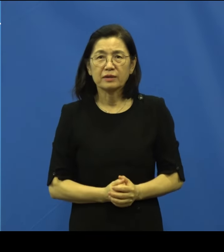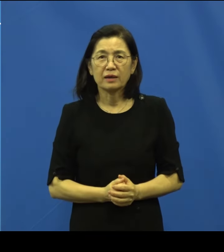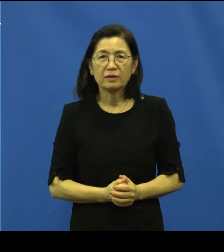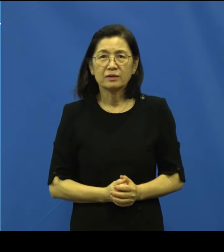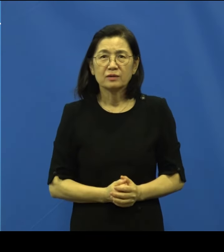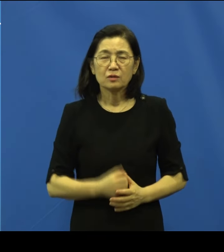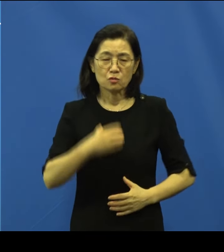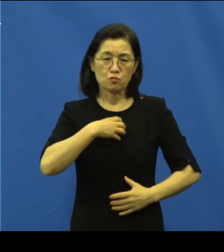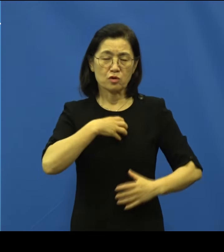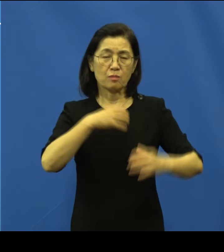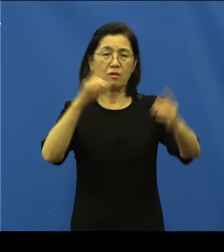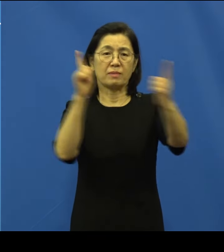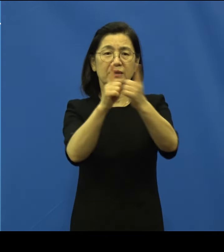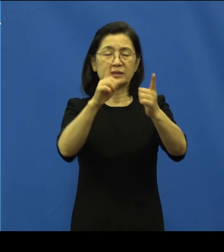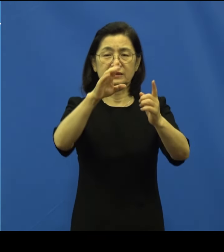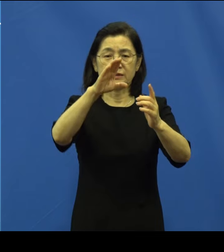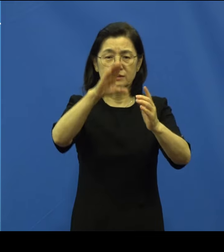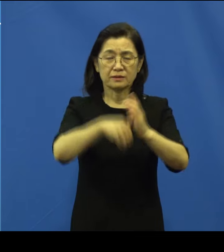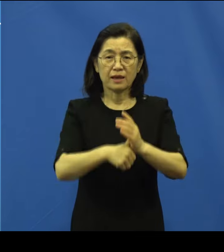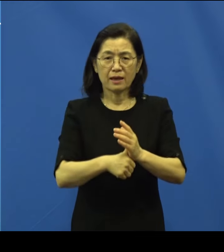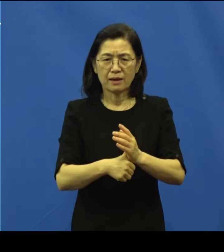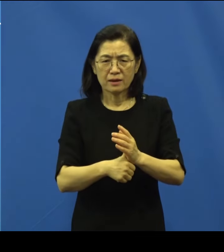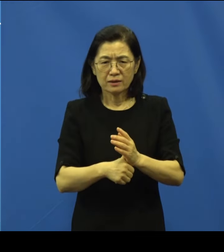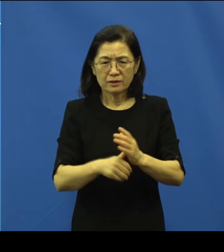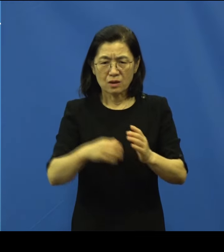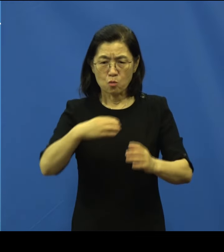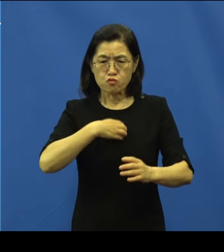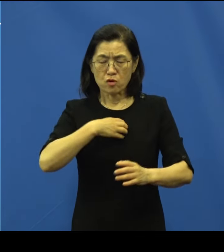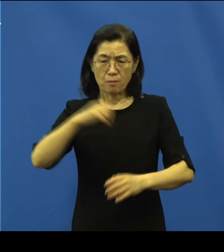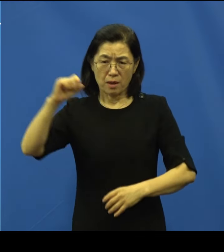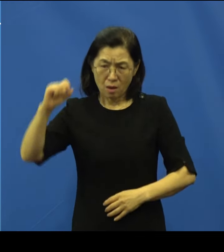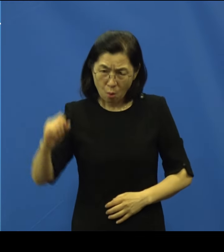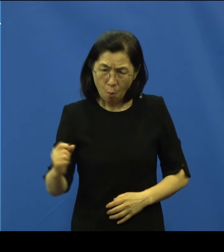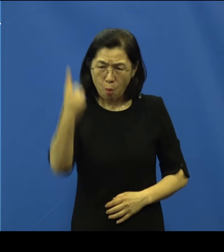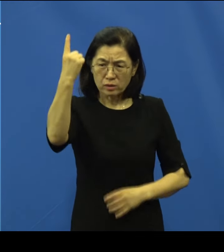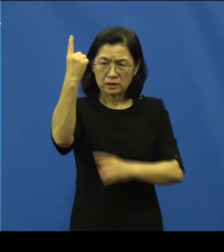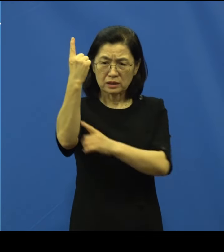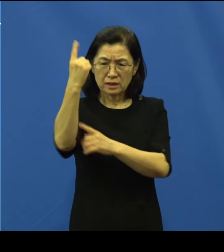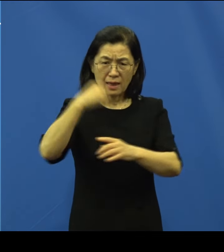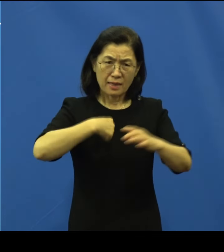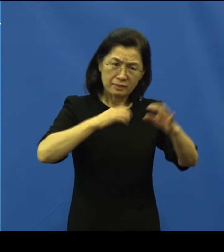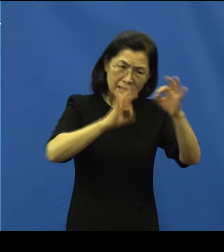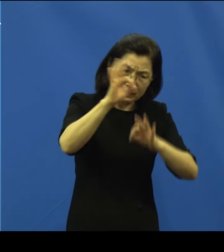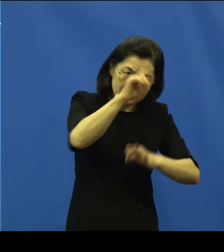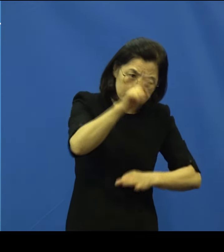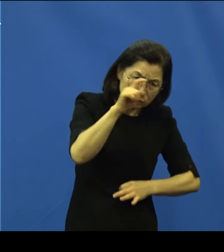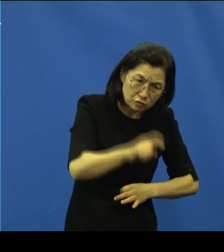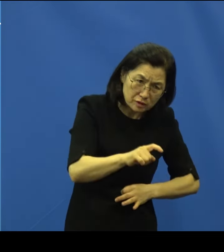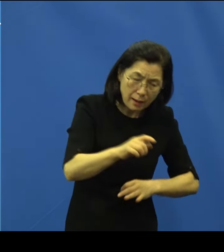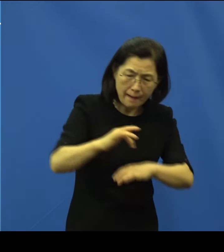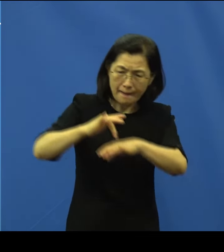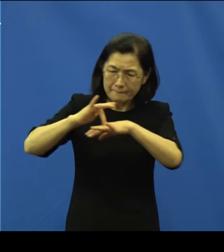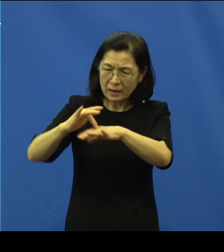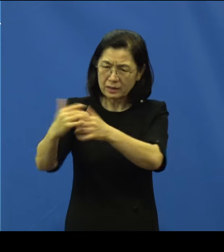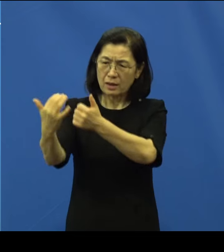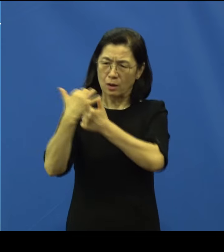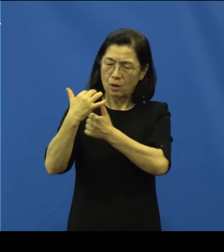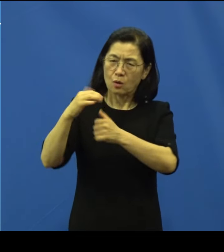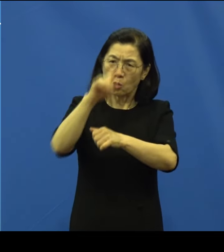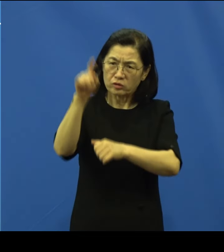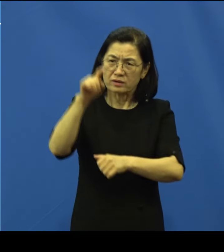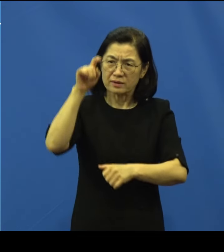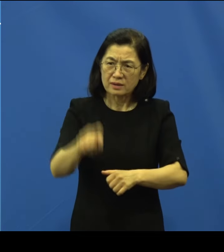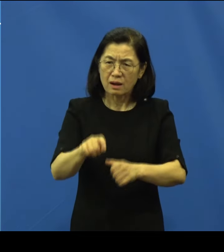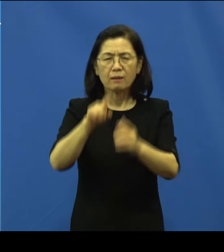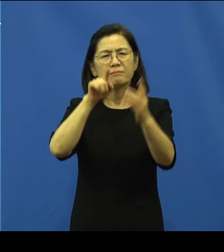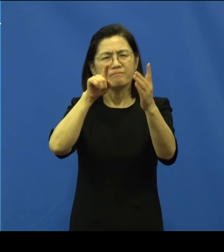어떻게 될 거냐. 이 위기가 어디로부터 왔느냐. 이게 내 실수냐 아니면 마귀의 공격이냐. 또 세상 안에서